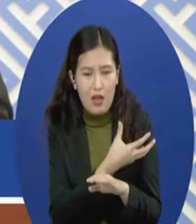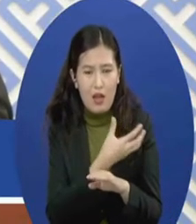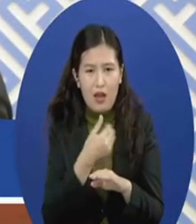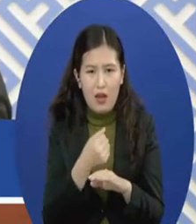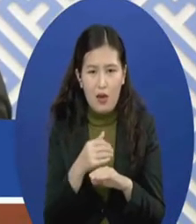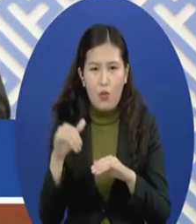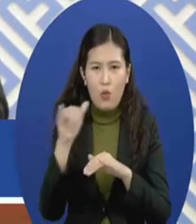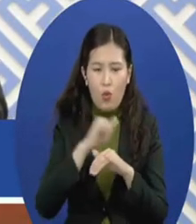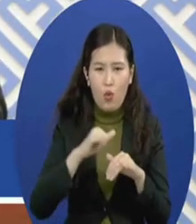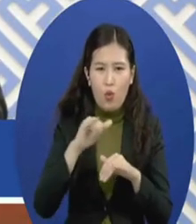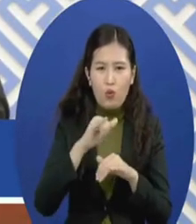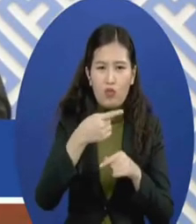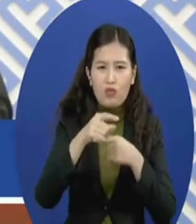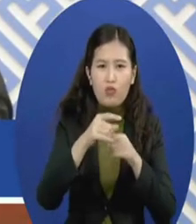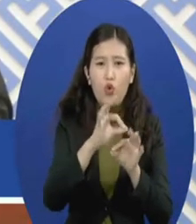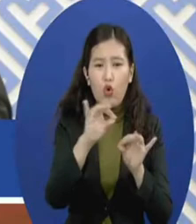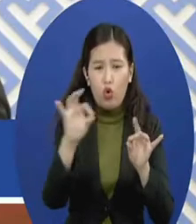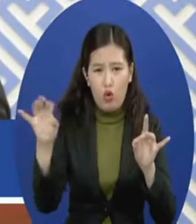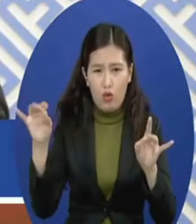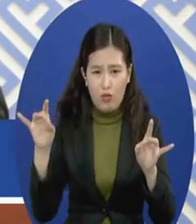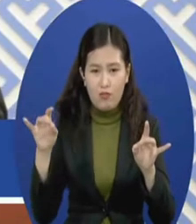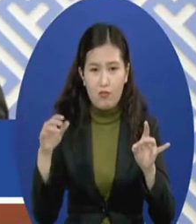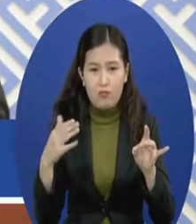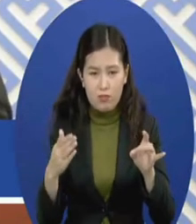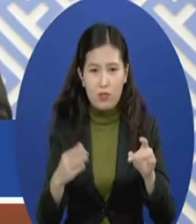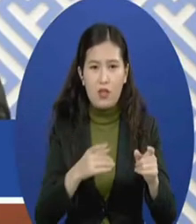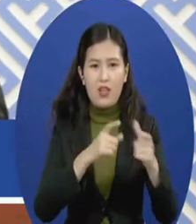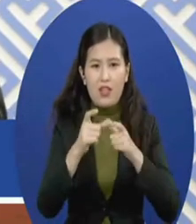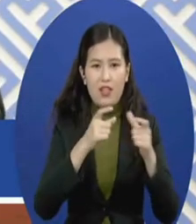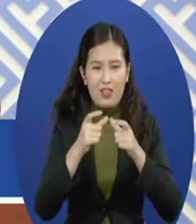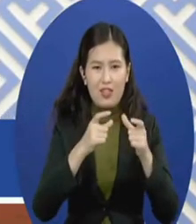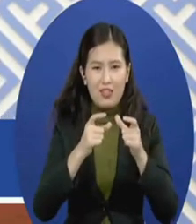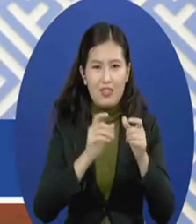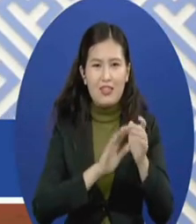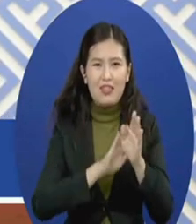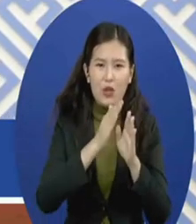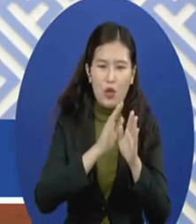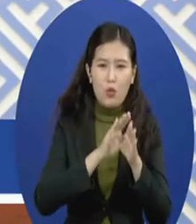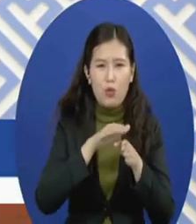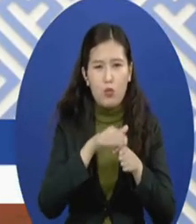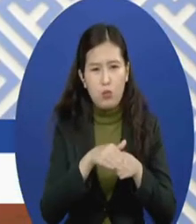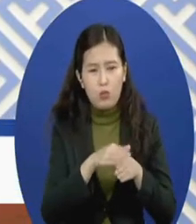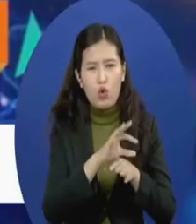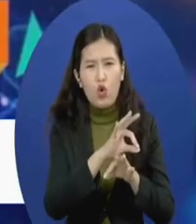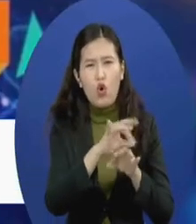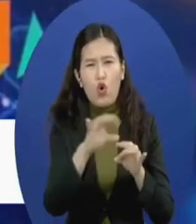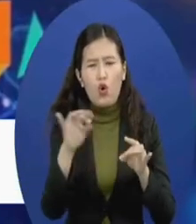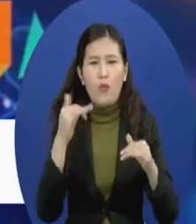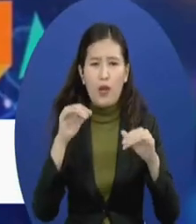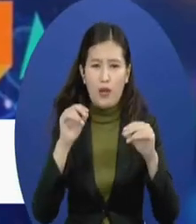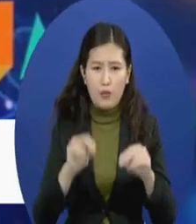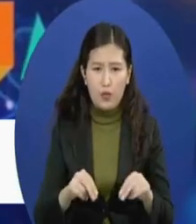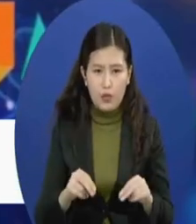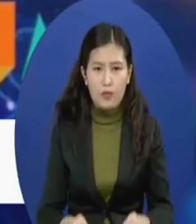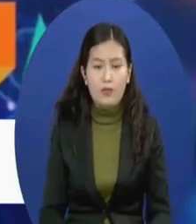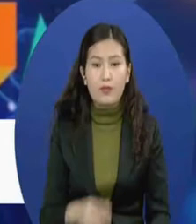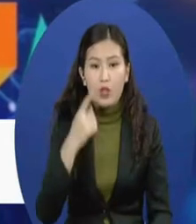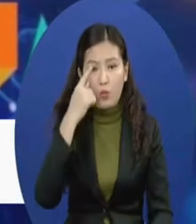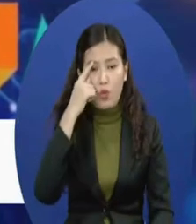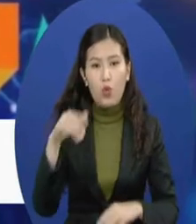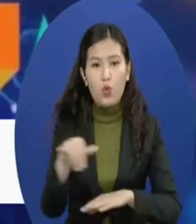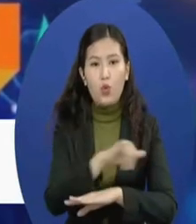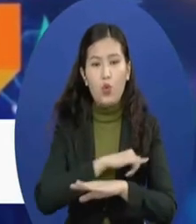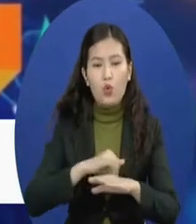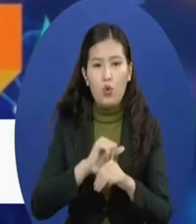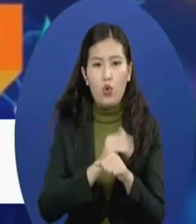байх зэргээс хамаарч эдийн засгийн өсөлт төсөөлөөс ч бага байж болох юм аа. Монгол улс ч цар